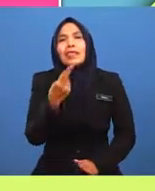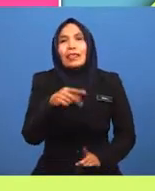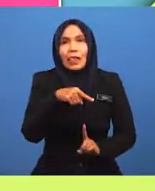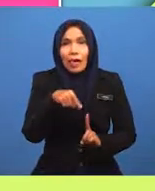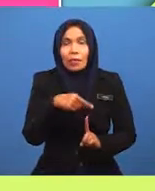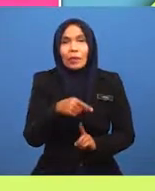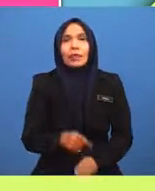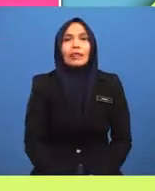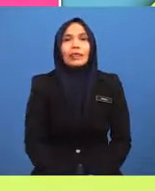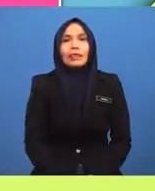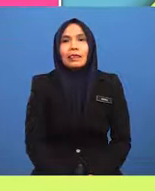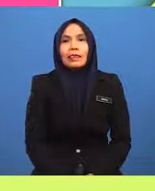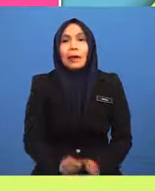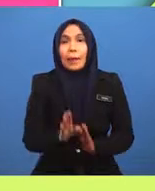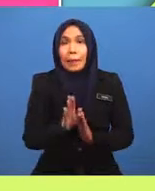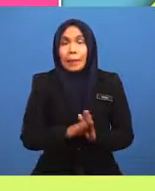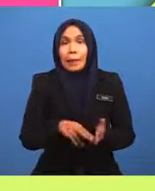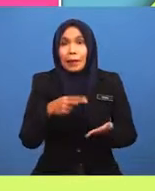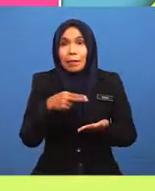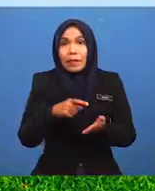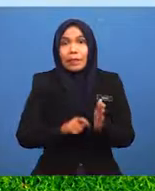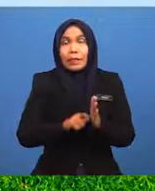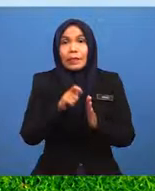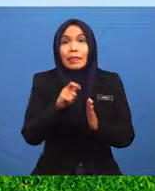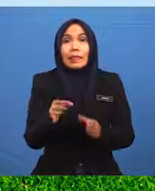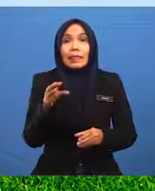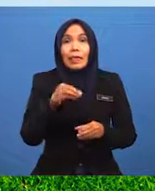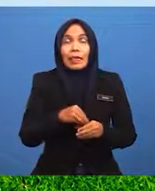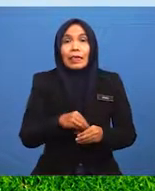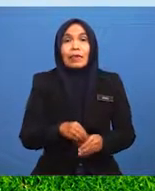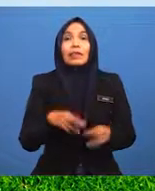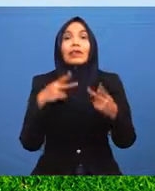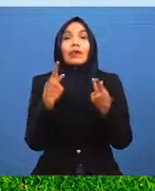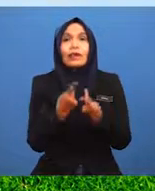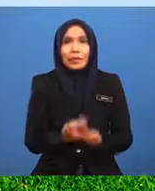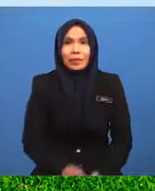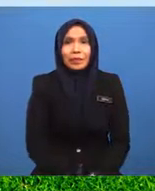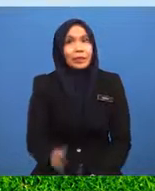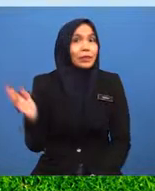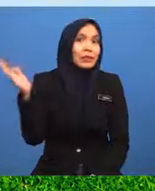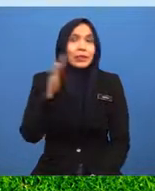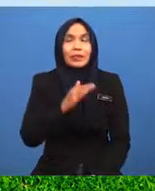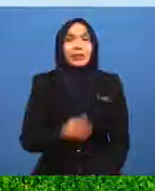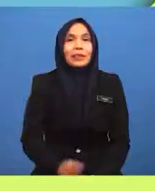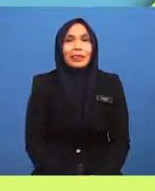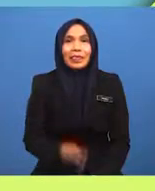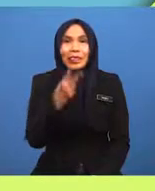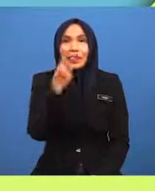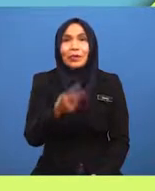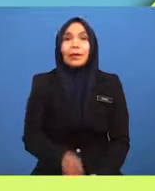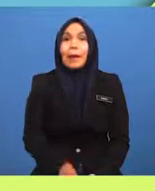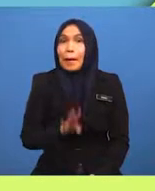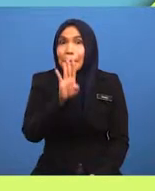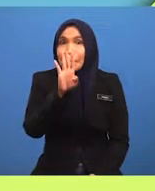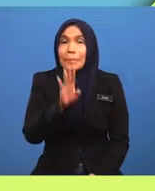apabila berhemat tinggi dalam keluarga. Jom kita perhatikan 4 gambar yang diberikan.